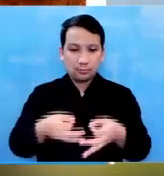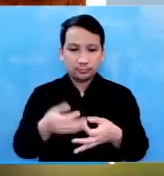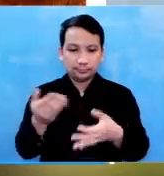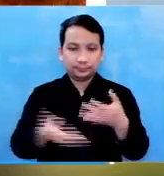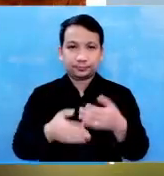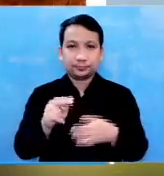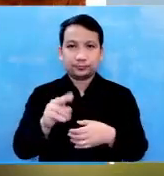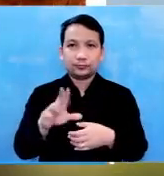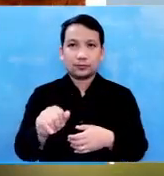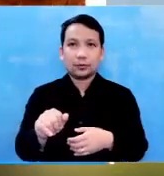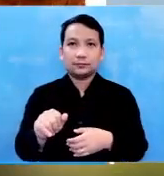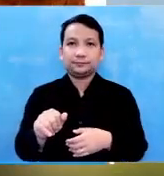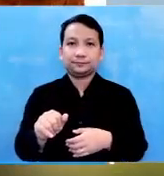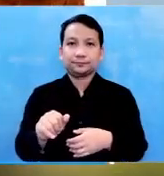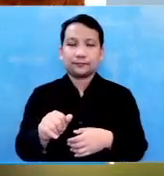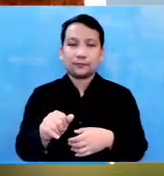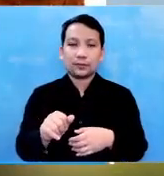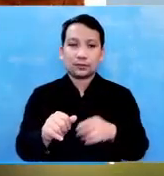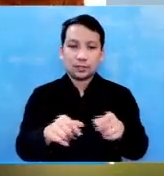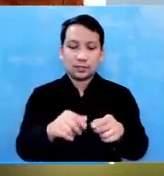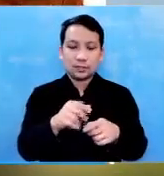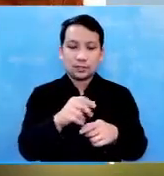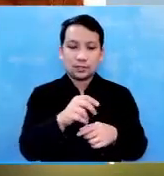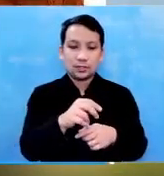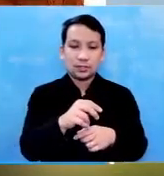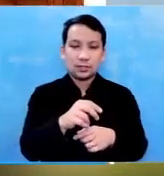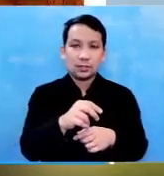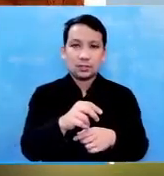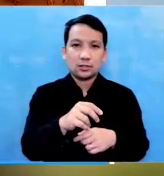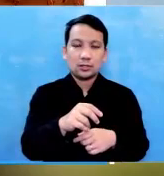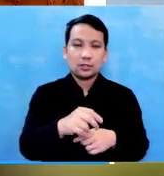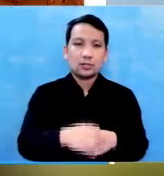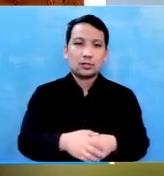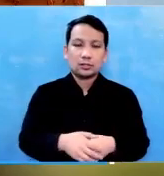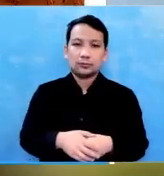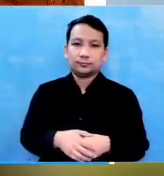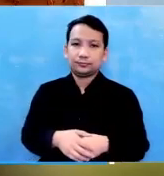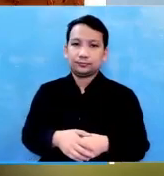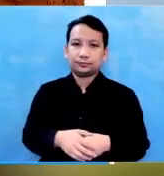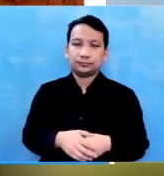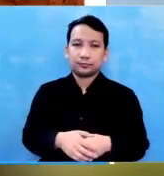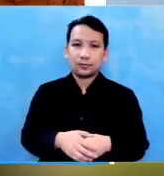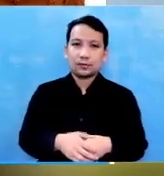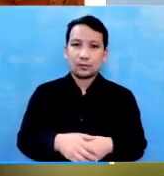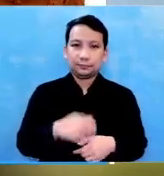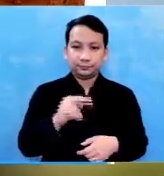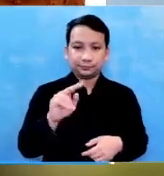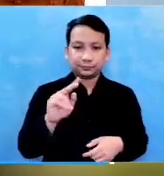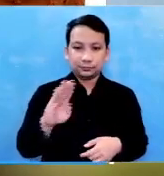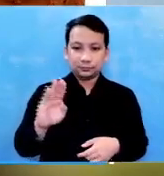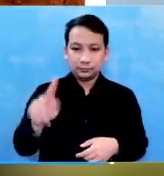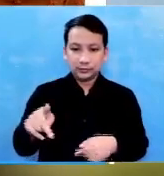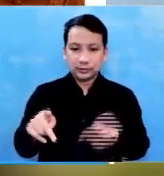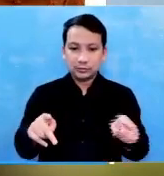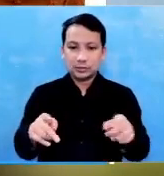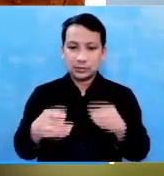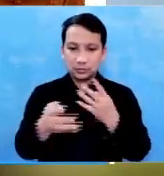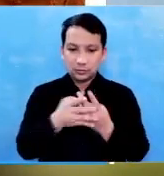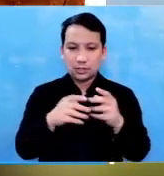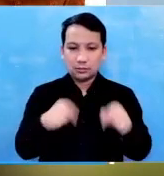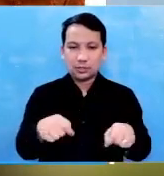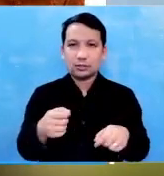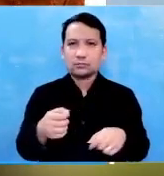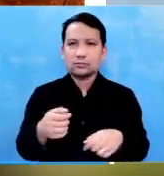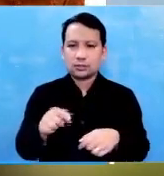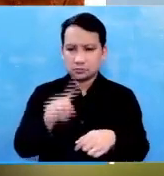time na meron kayong nahuli dyan po sa Ayala, Alabang. Gaya po nung naibalita namin kanina, mukhang ilang magkakasunod na taon na rin po